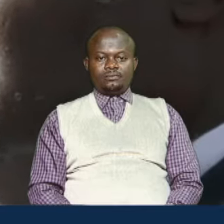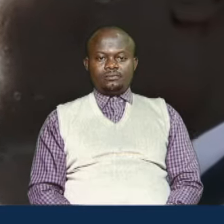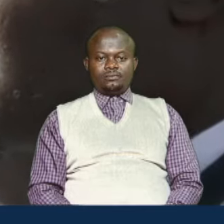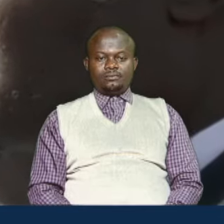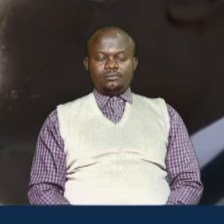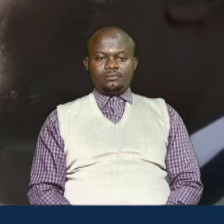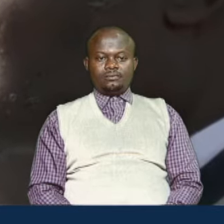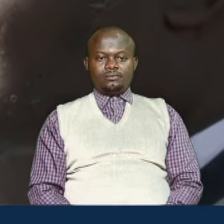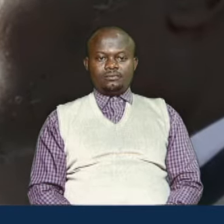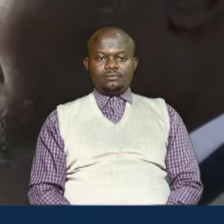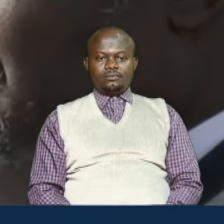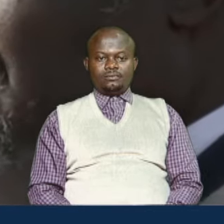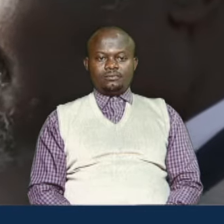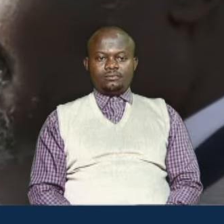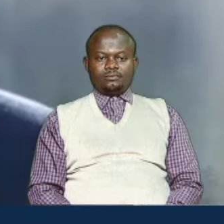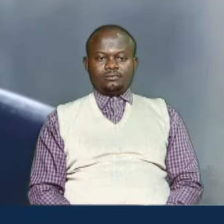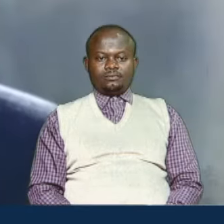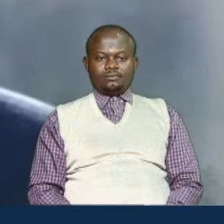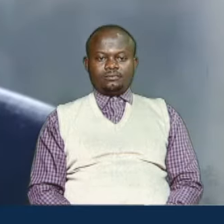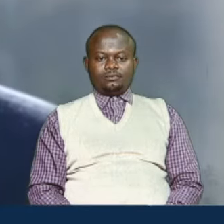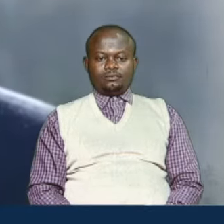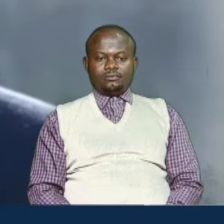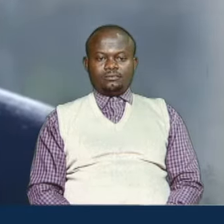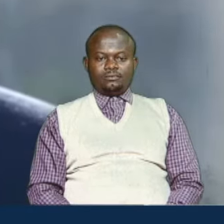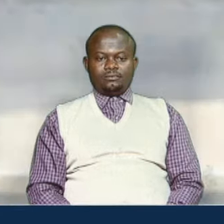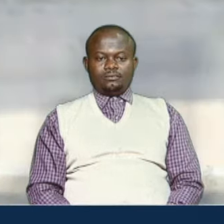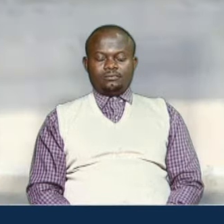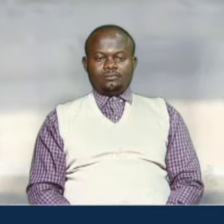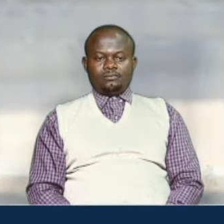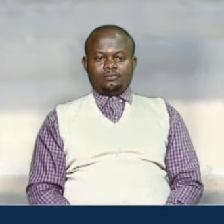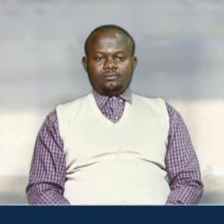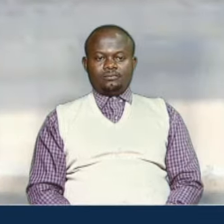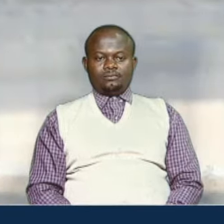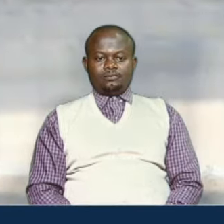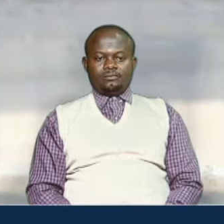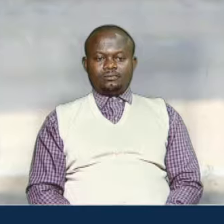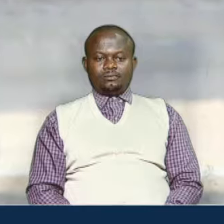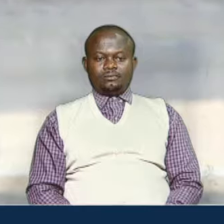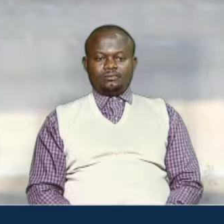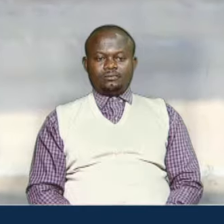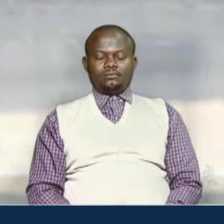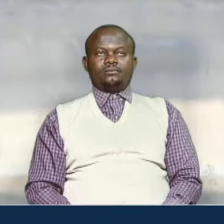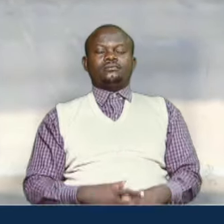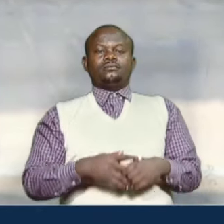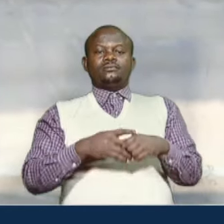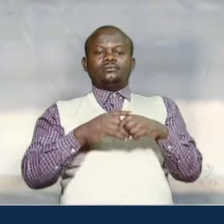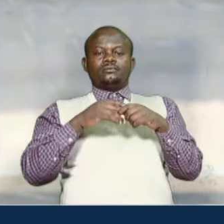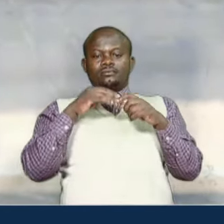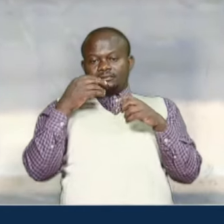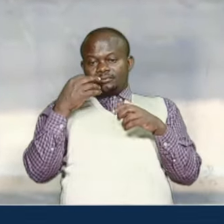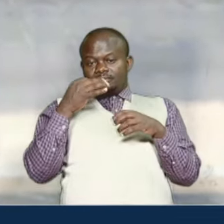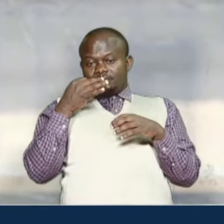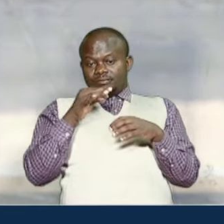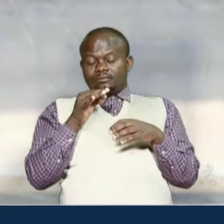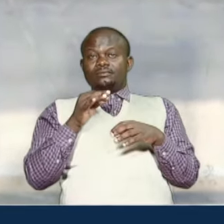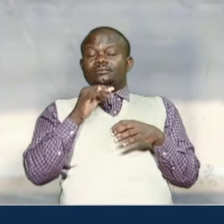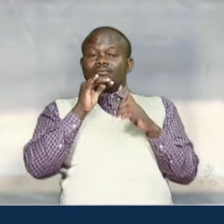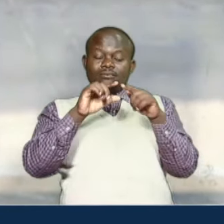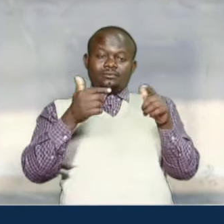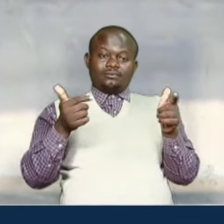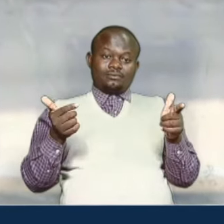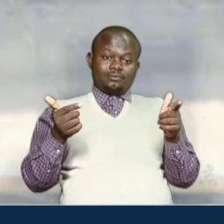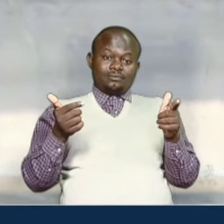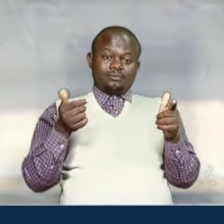afrique Elle n'est pas seulement hexagonale. Francophonie ntabwo ari akarima k'Ubufaransa muri Afrika.